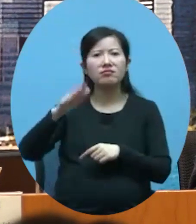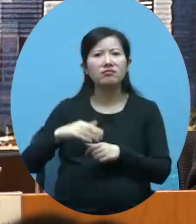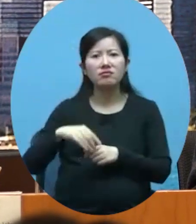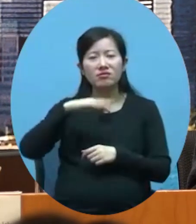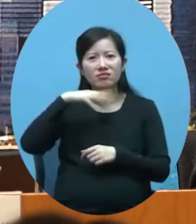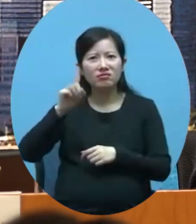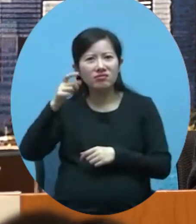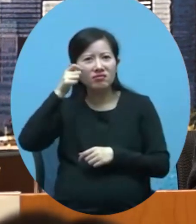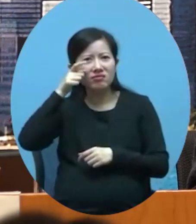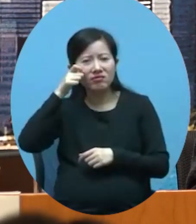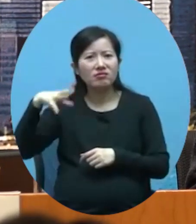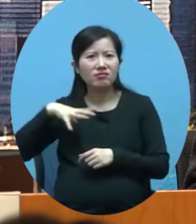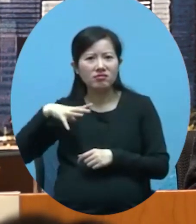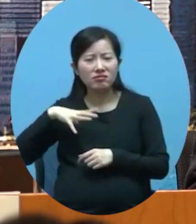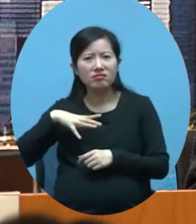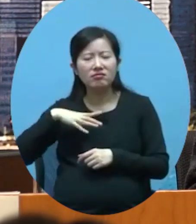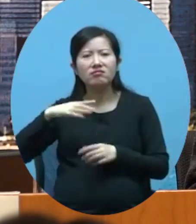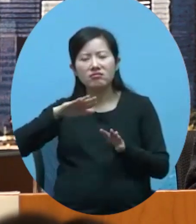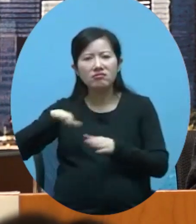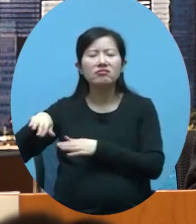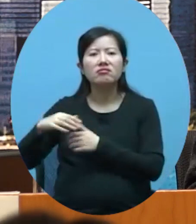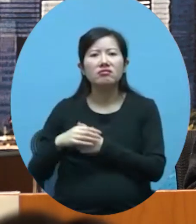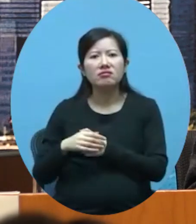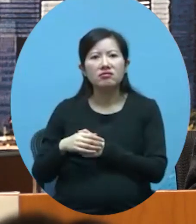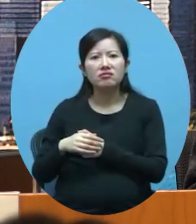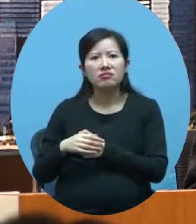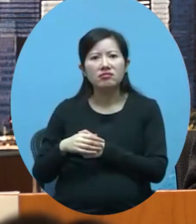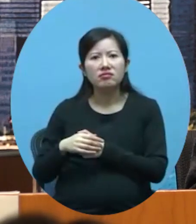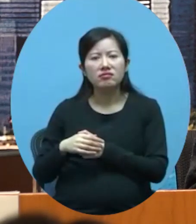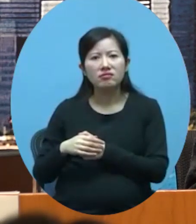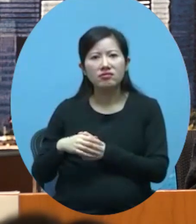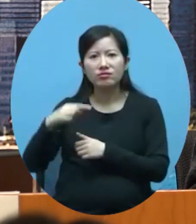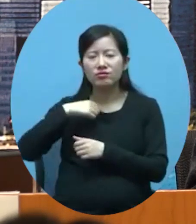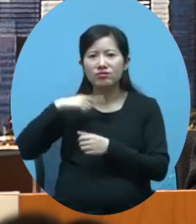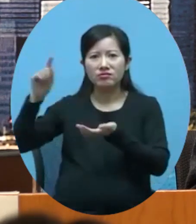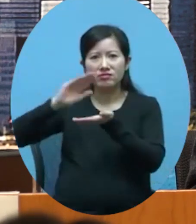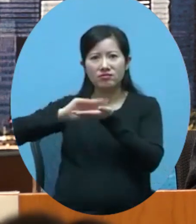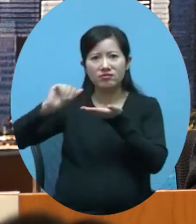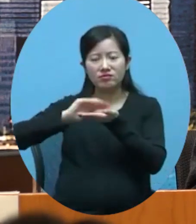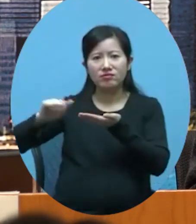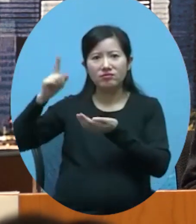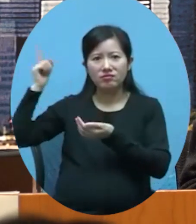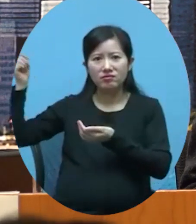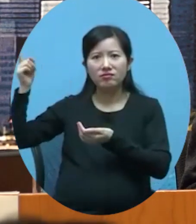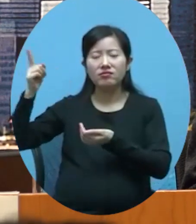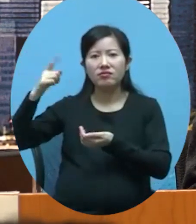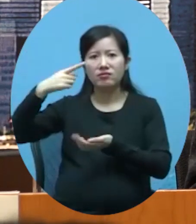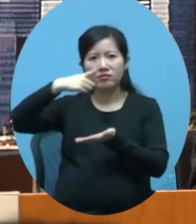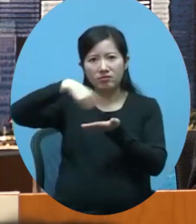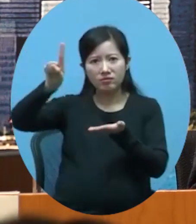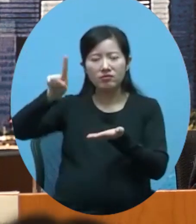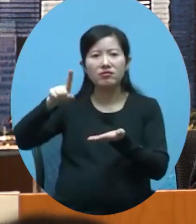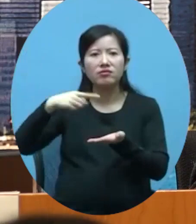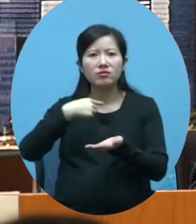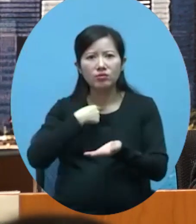also require permit from the health authorities so for individual cases I think we have to address differently好 最後